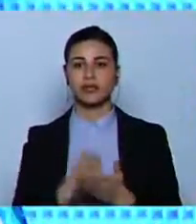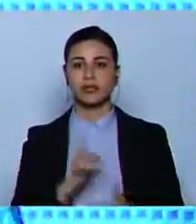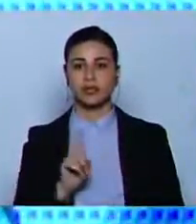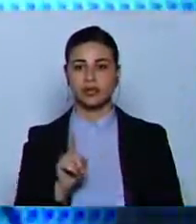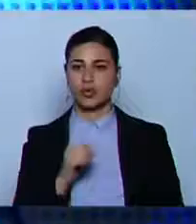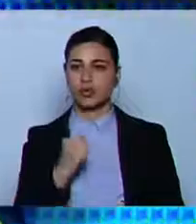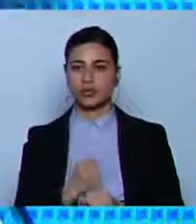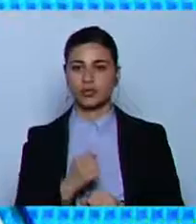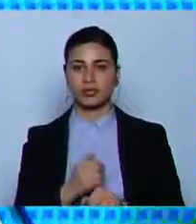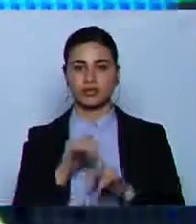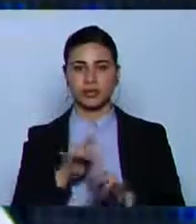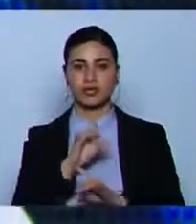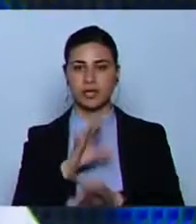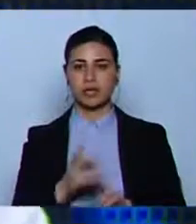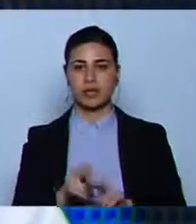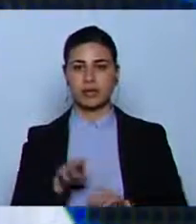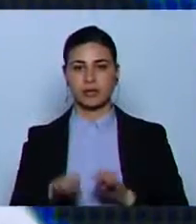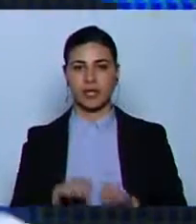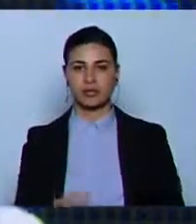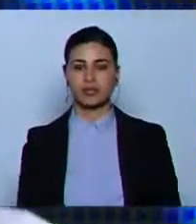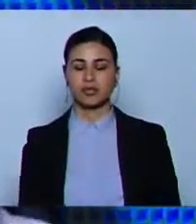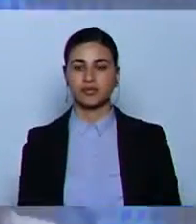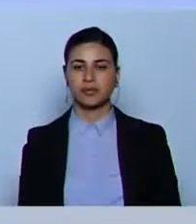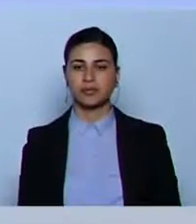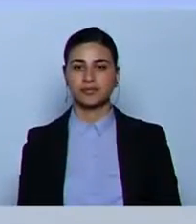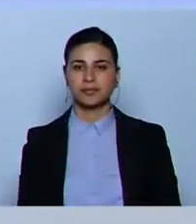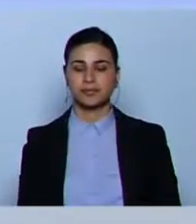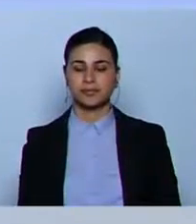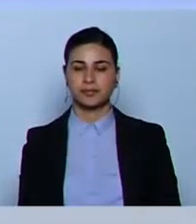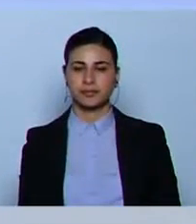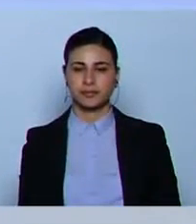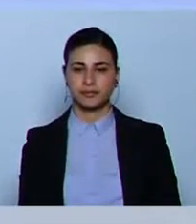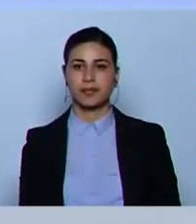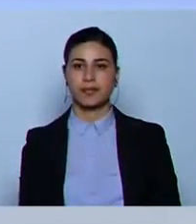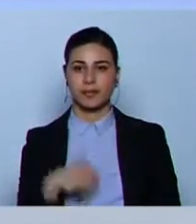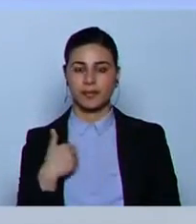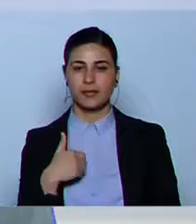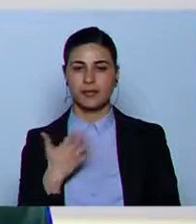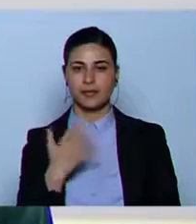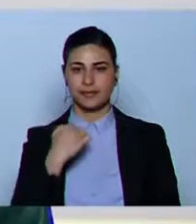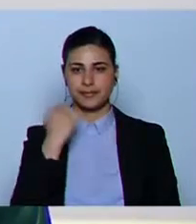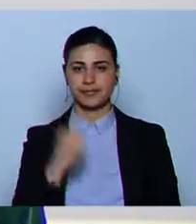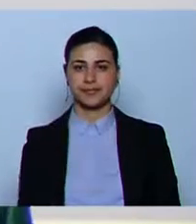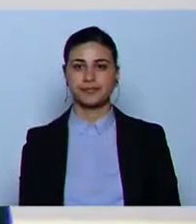არც გადადგამენ ამ ნაბიჯს. დიდი მედი მაქვს. გისმენთ? მოგესალმებით, მადლობა.